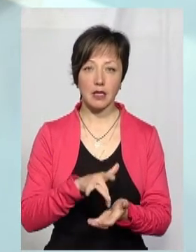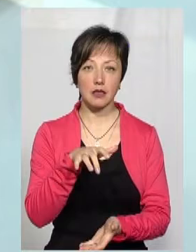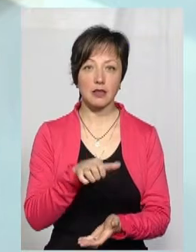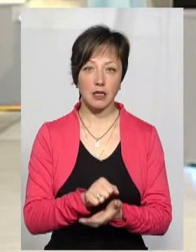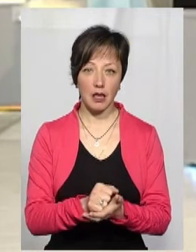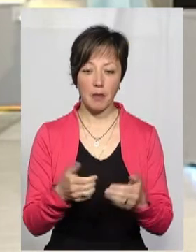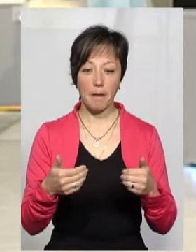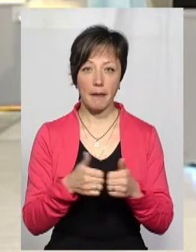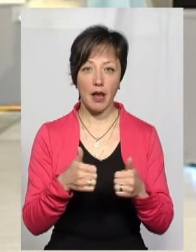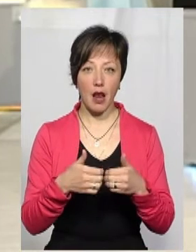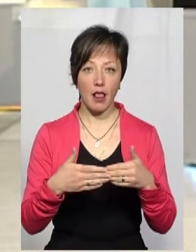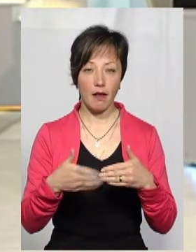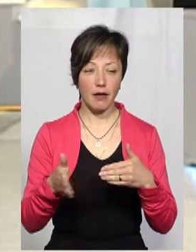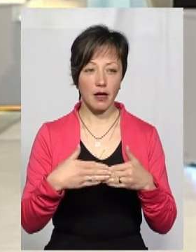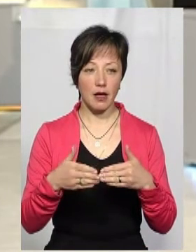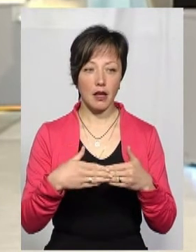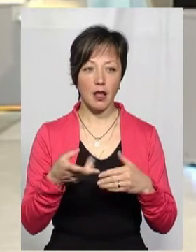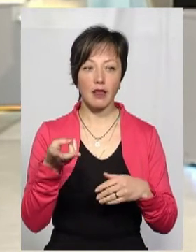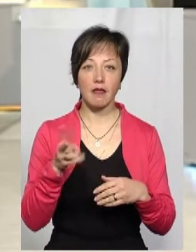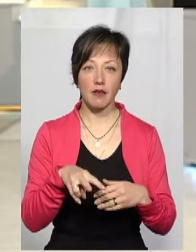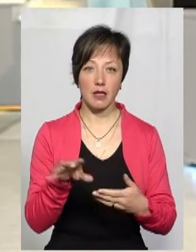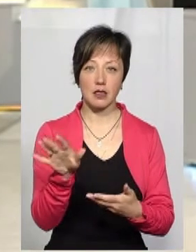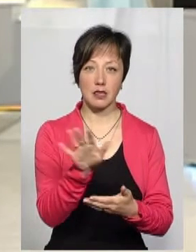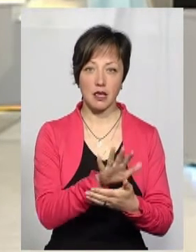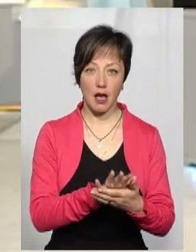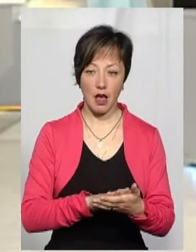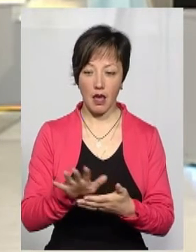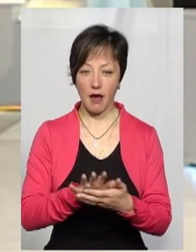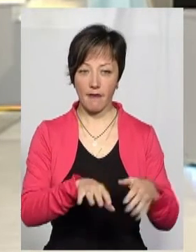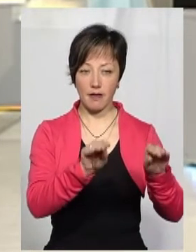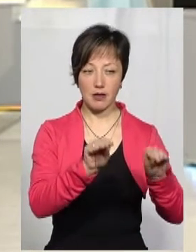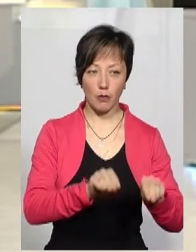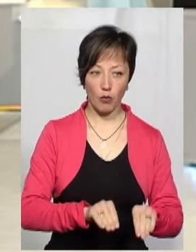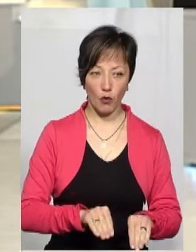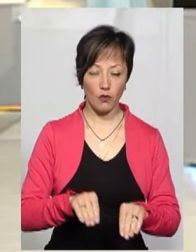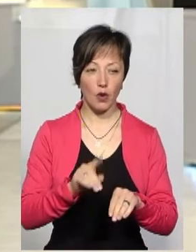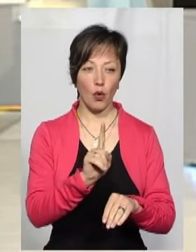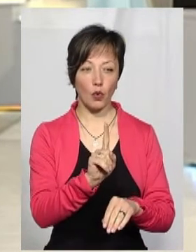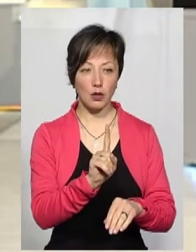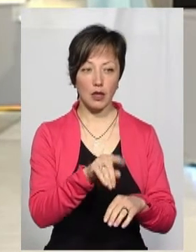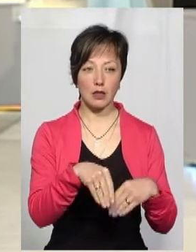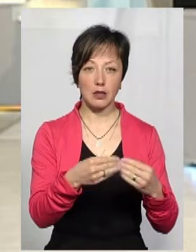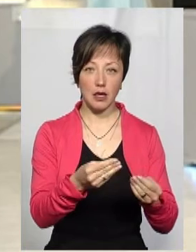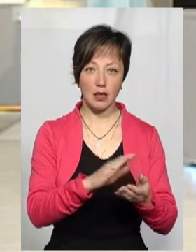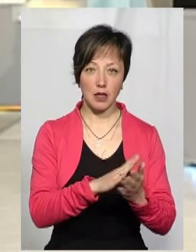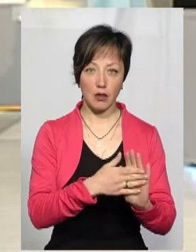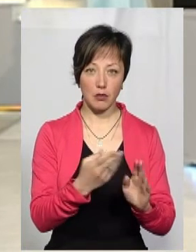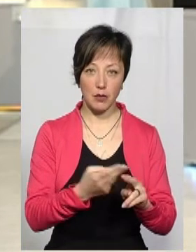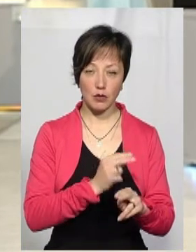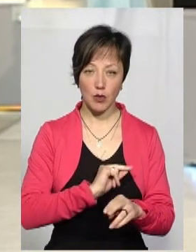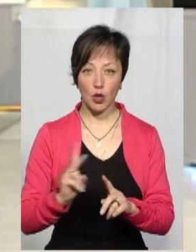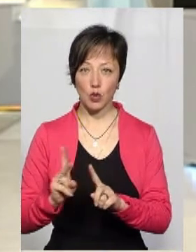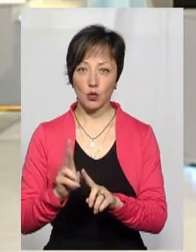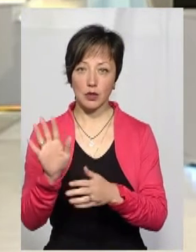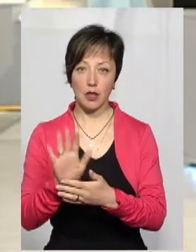біля дверей дві заяви, їх заповнити. Одна заява на надання статусу безробітного,